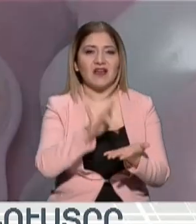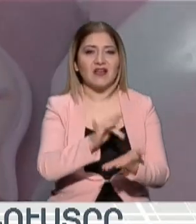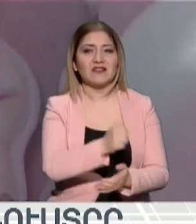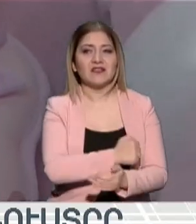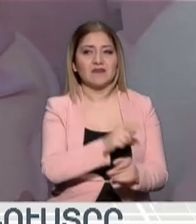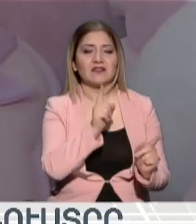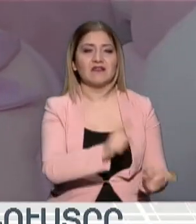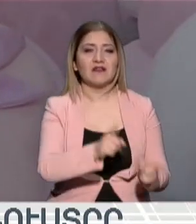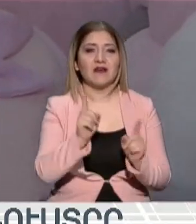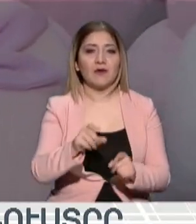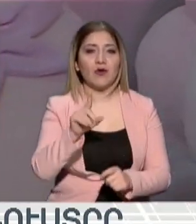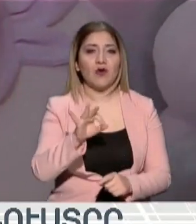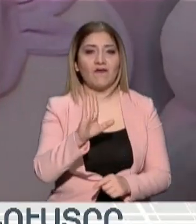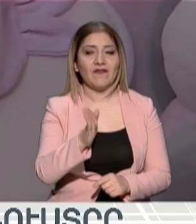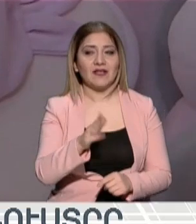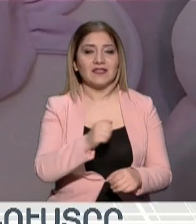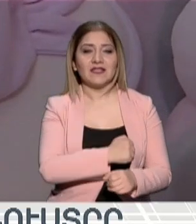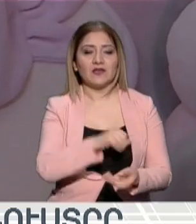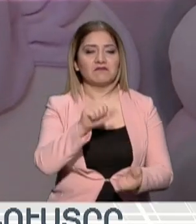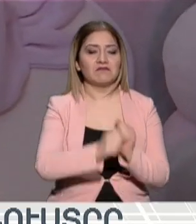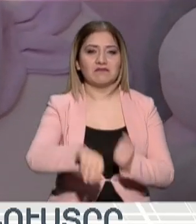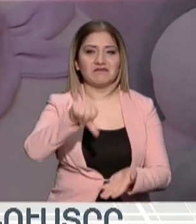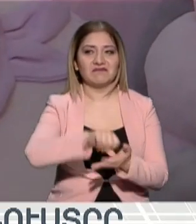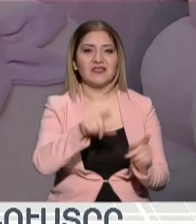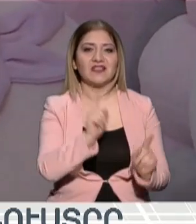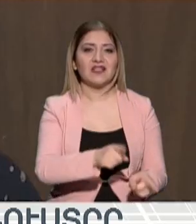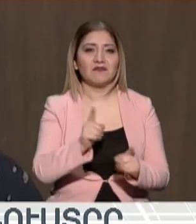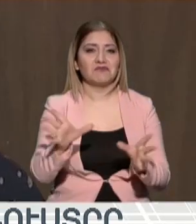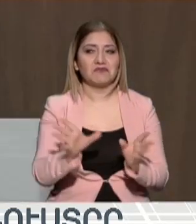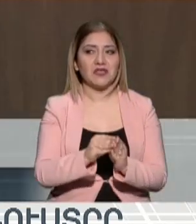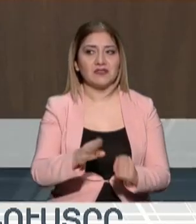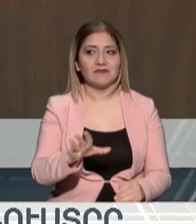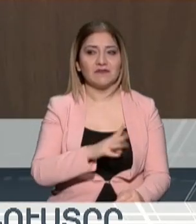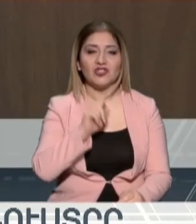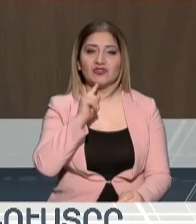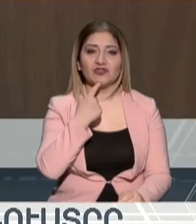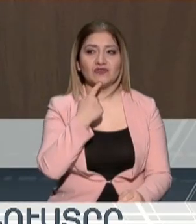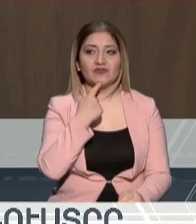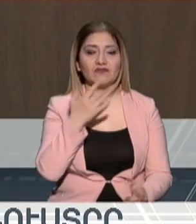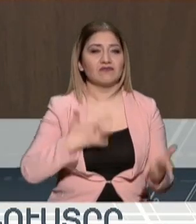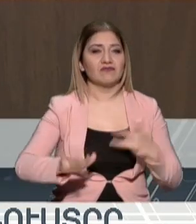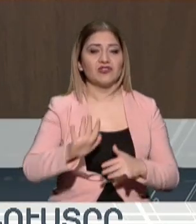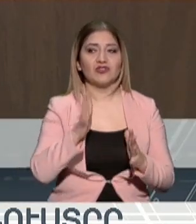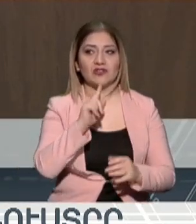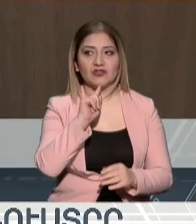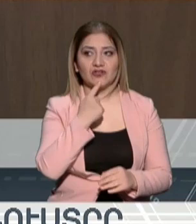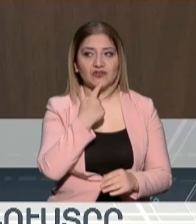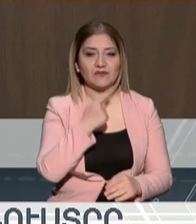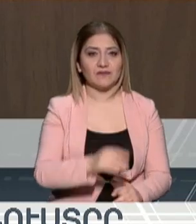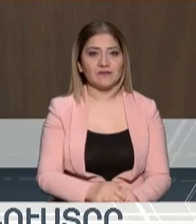զորամասից զորամաս, որտեղ Հովիկն ու ծառայությունը, այնտեղ էլ ինքը, ասում են Նարինեն։ Դժվար է, անշուշտ չեմ ժխտի,